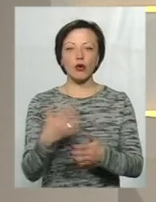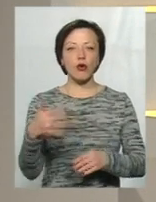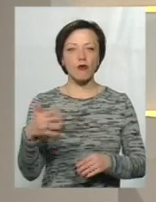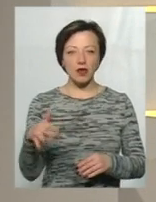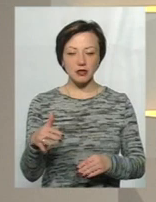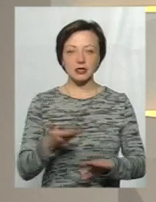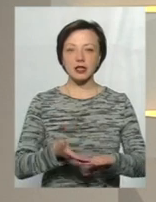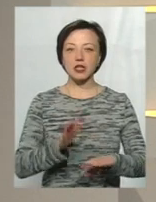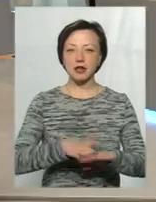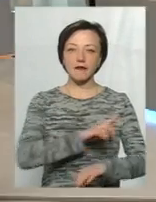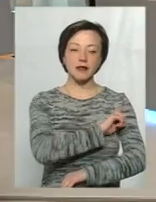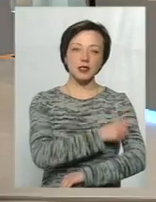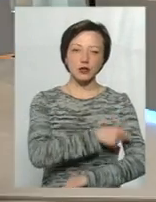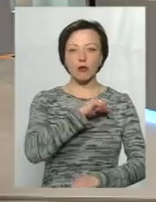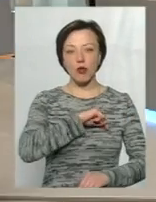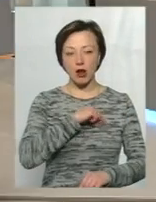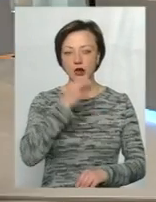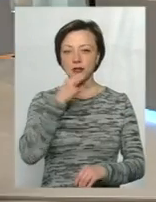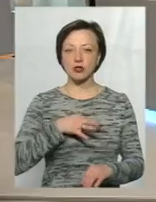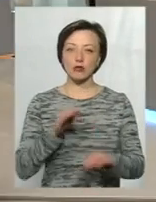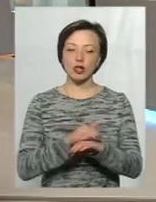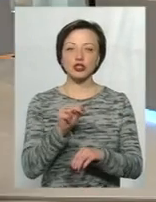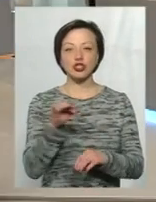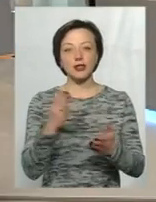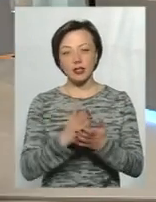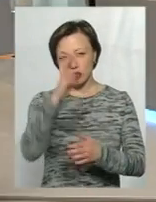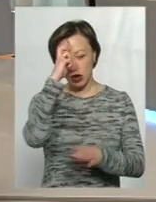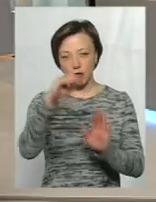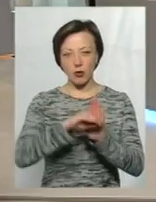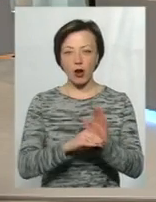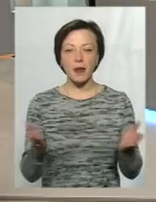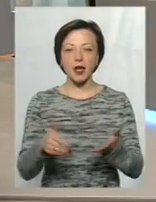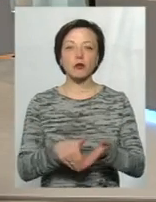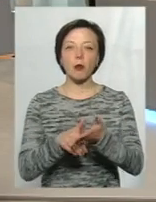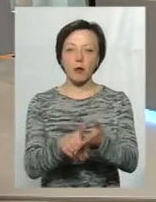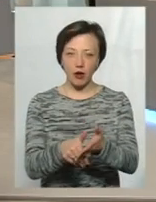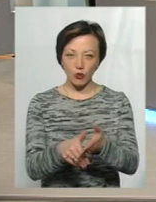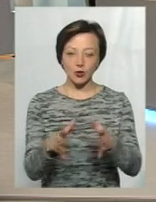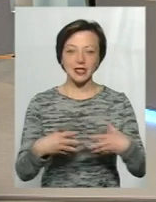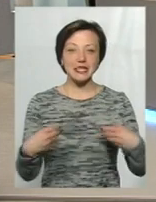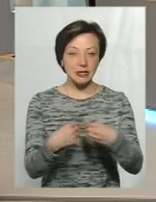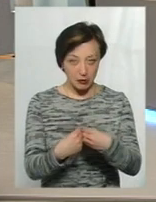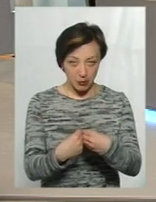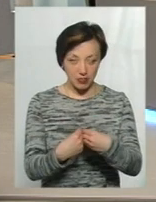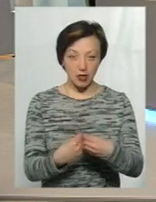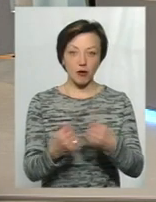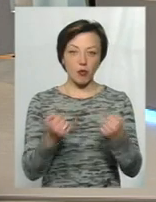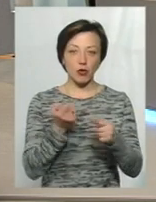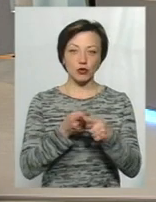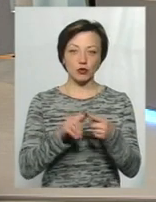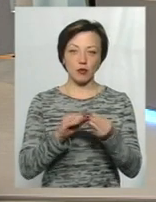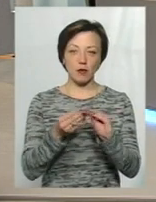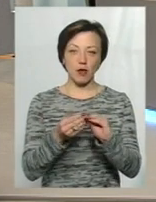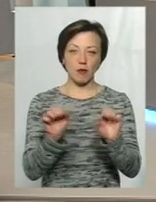дороговартісний, складний фізично, морально. Скажіть, будь ласка, чи є державні програми, які допомагають сім'ям побороти цю